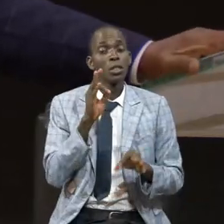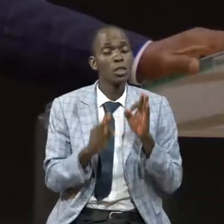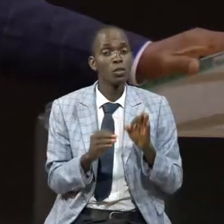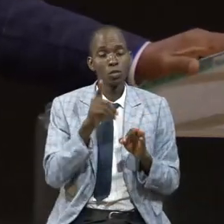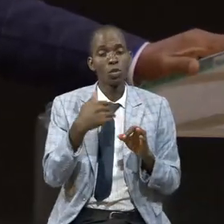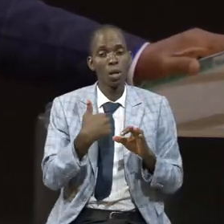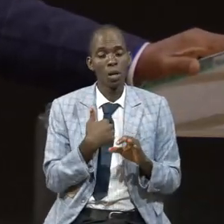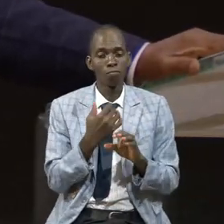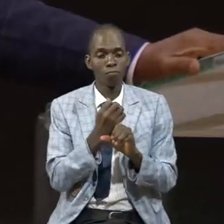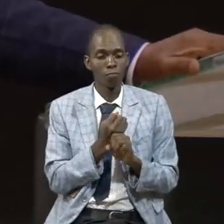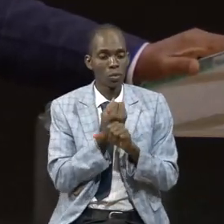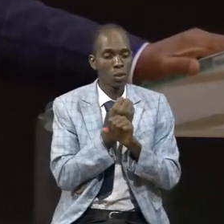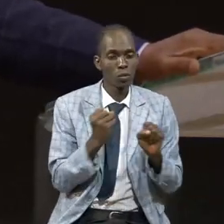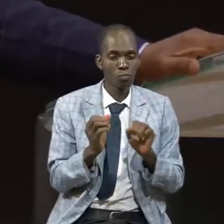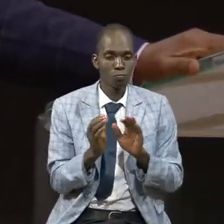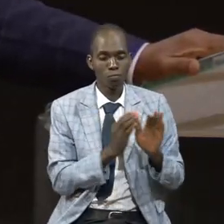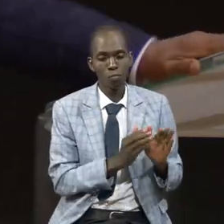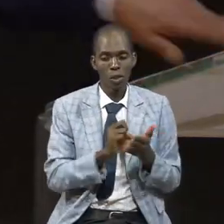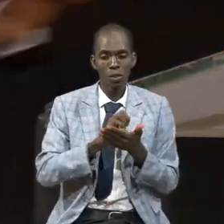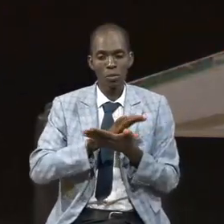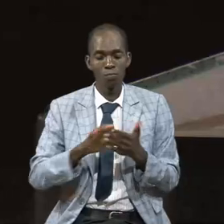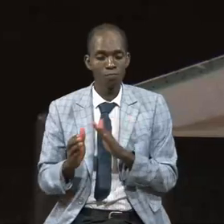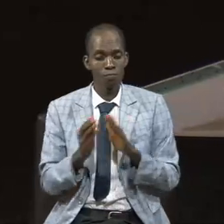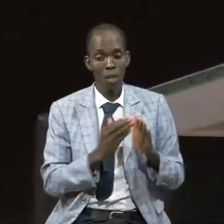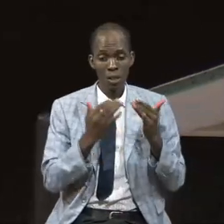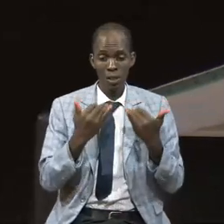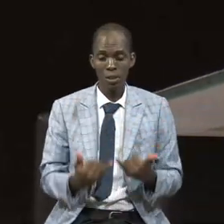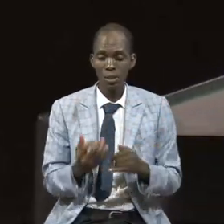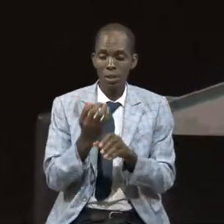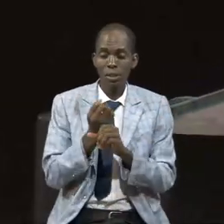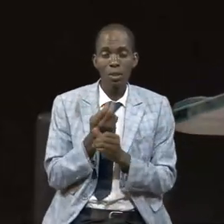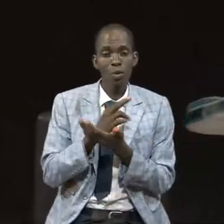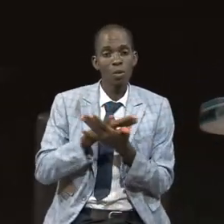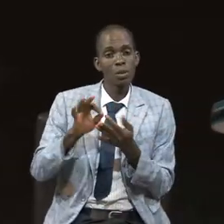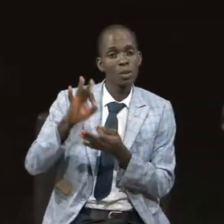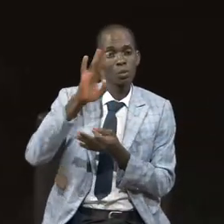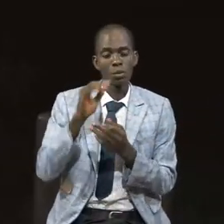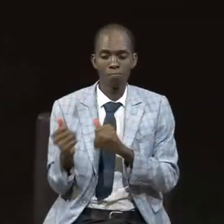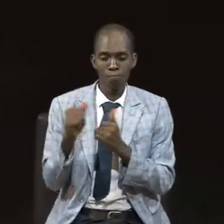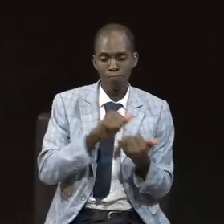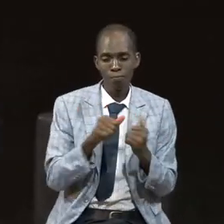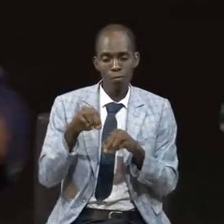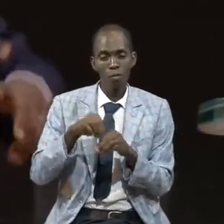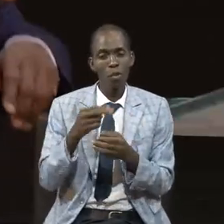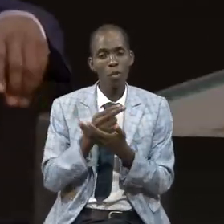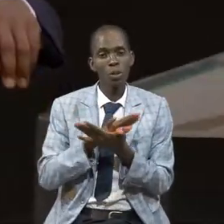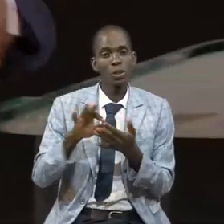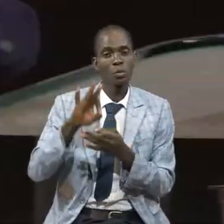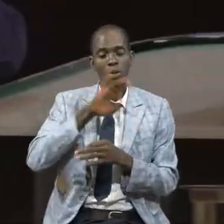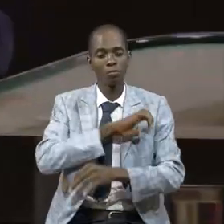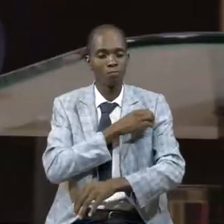de la sanctification, tu es rempli du Saint-Esprit, tu es baptisé dans le Saint-Esprit, tu es fortifié, tu